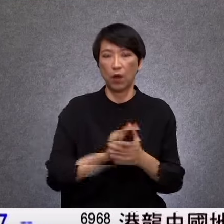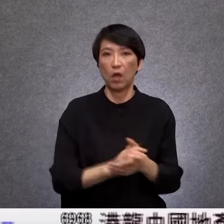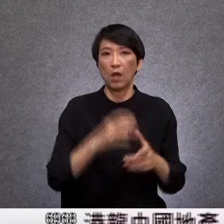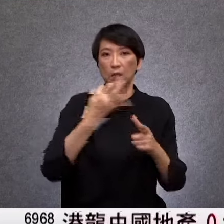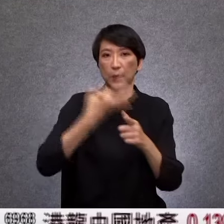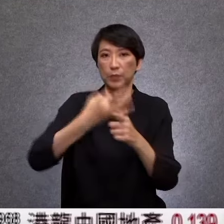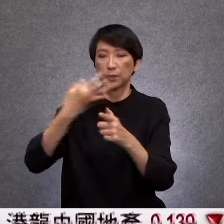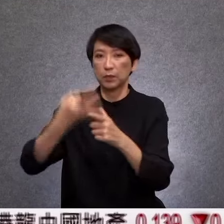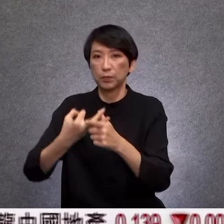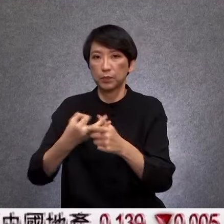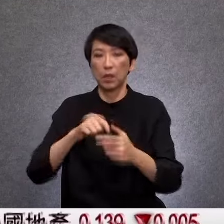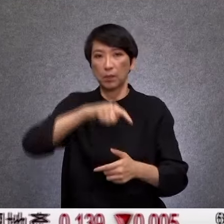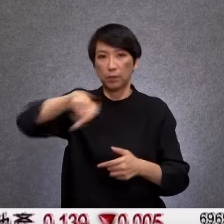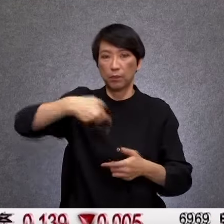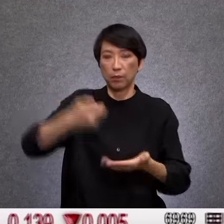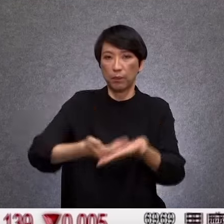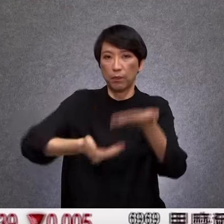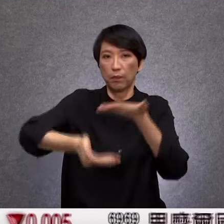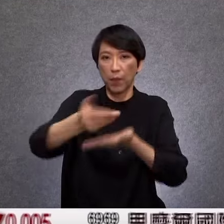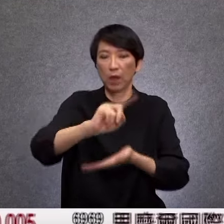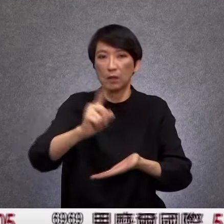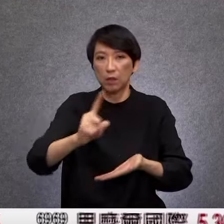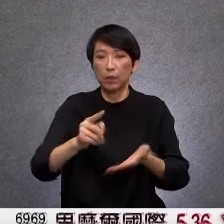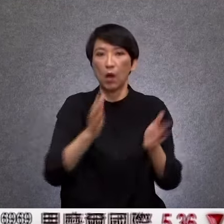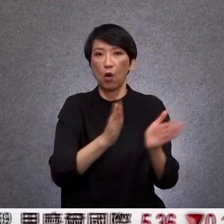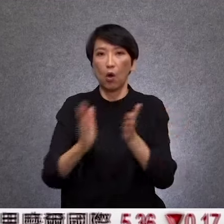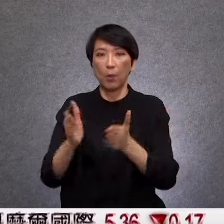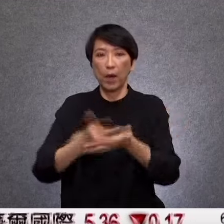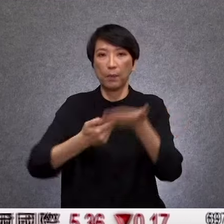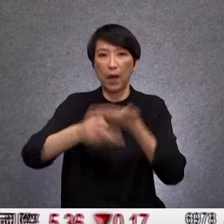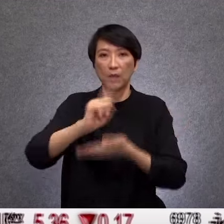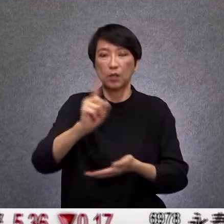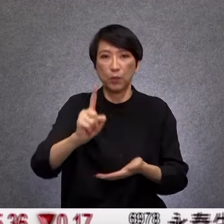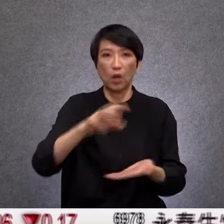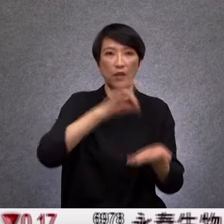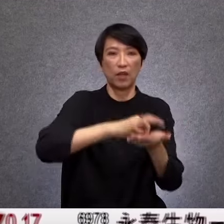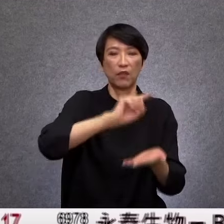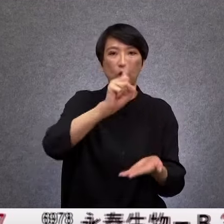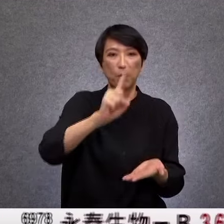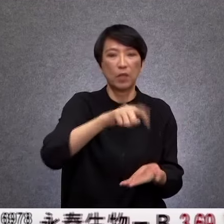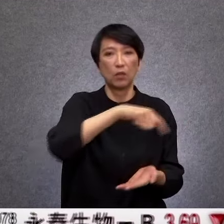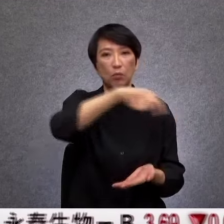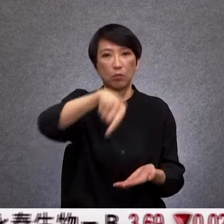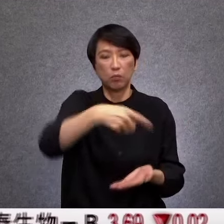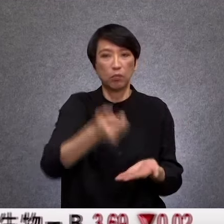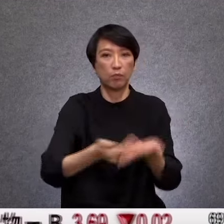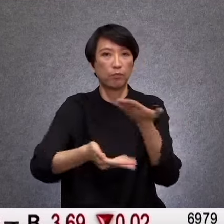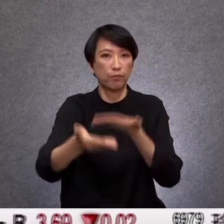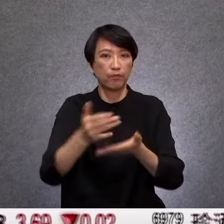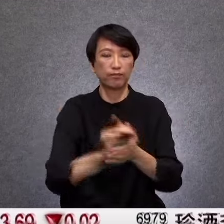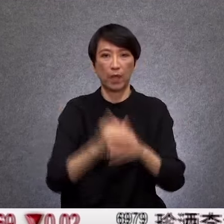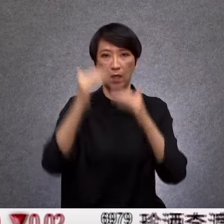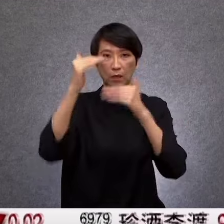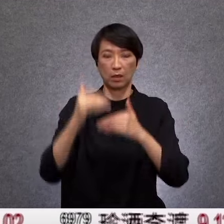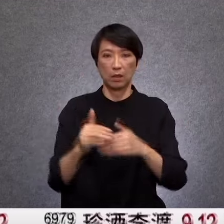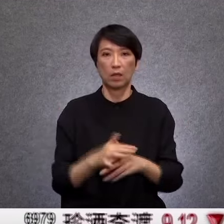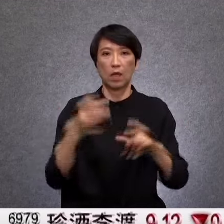士咁去考慮咧，究竟我哋每季推幾多地，點樣推法，同埋推邊啲位嘅地